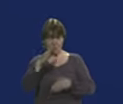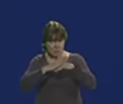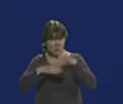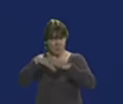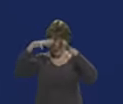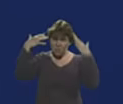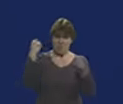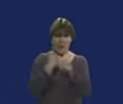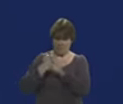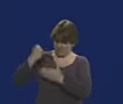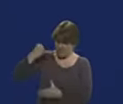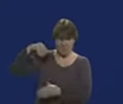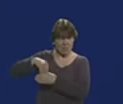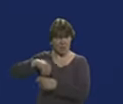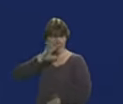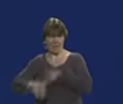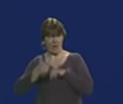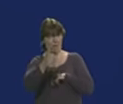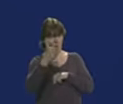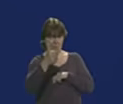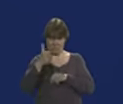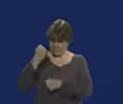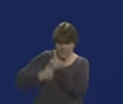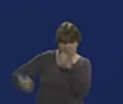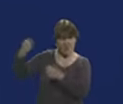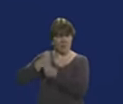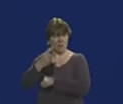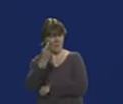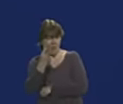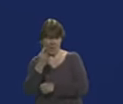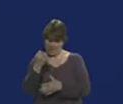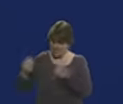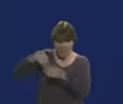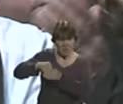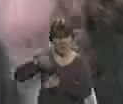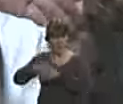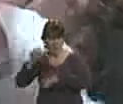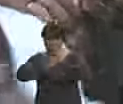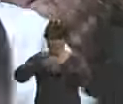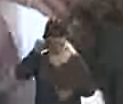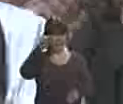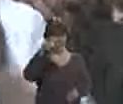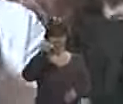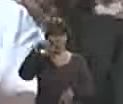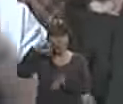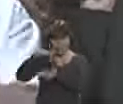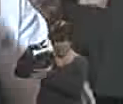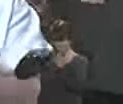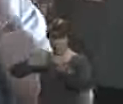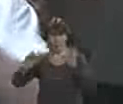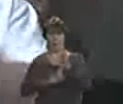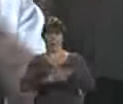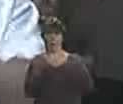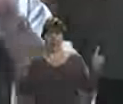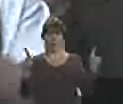la sueur de votre fond, qu'il avait bâti, qu'il avait créé, qu'il avait voulu, qu'il avait organisé. Et personne ne doit vous le